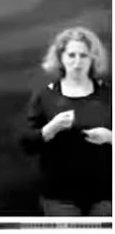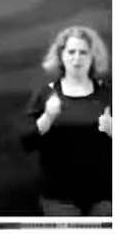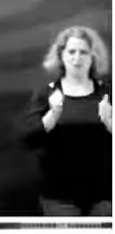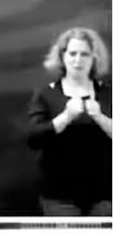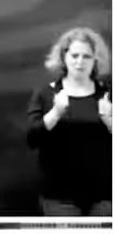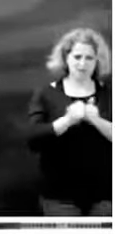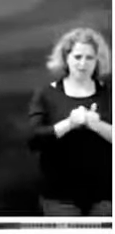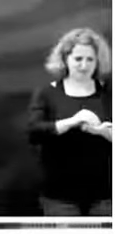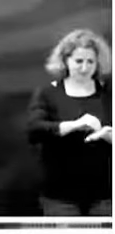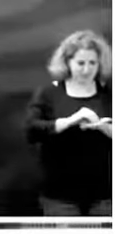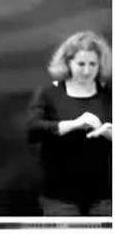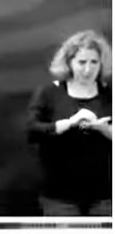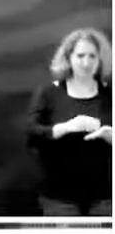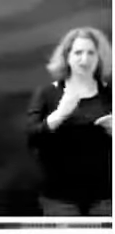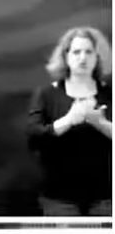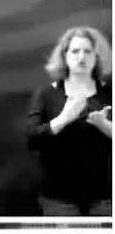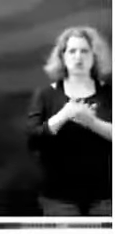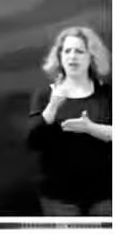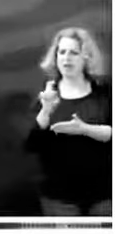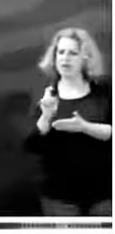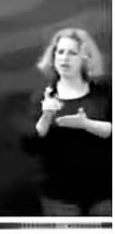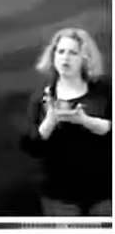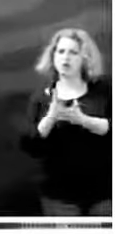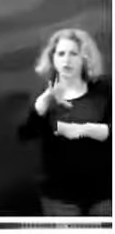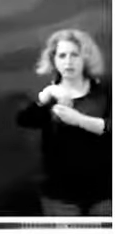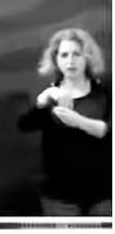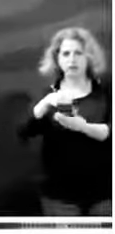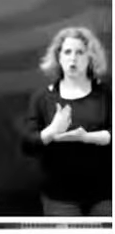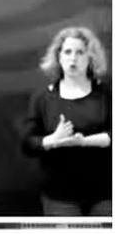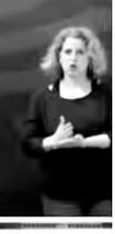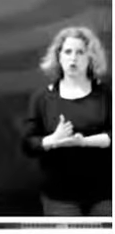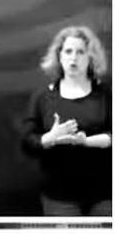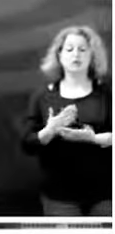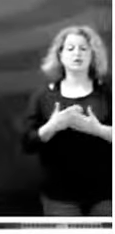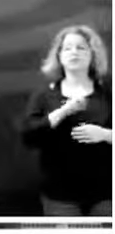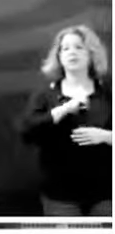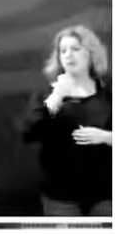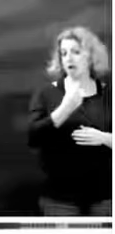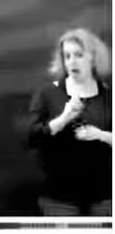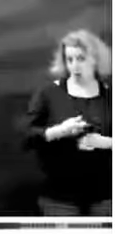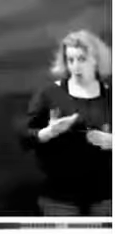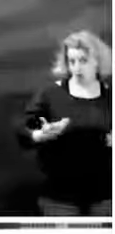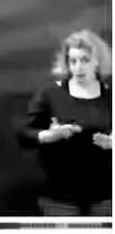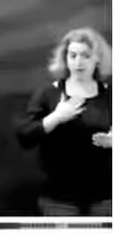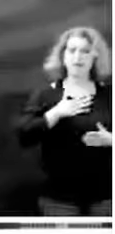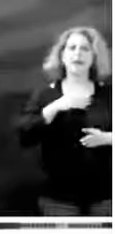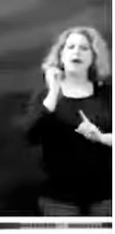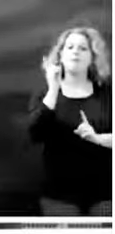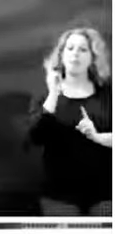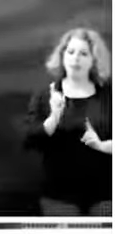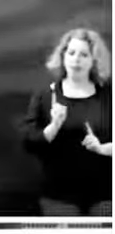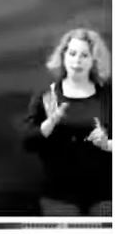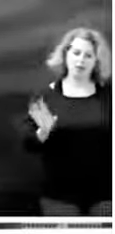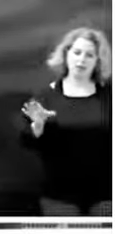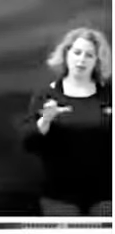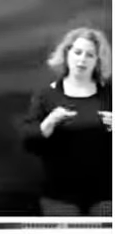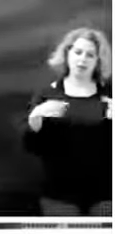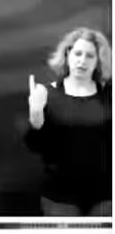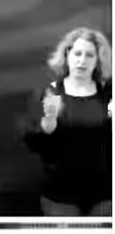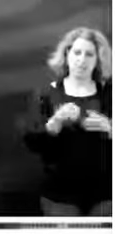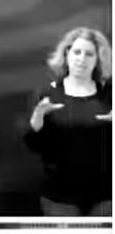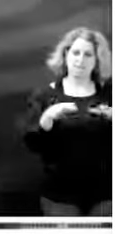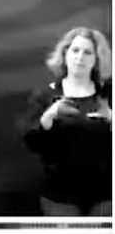was wir eigentlich elektronisch bereits erfasst haben und deswegen sage ich auch da ist mein appell lassen sie uns gemeinsam daran arbeiten